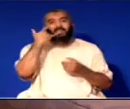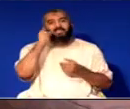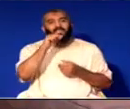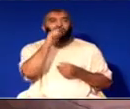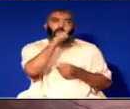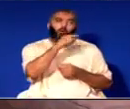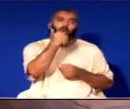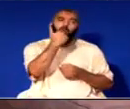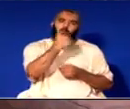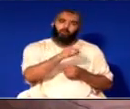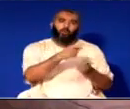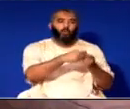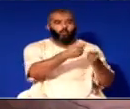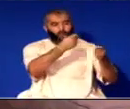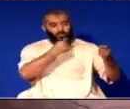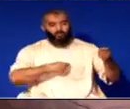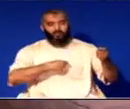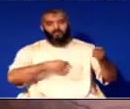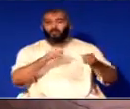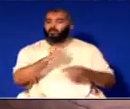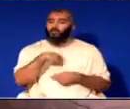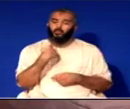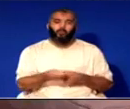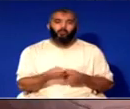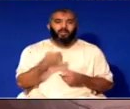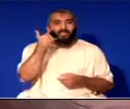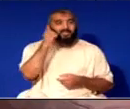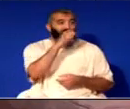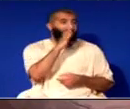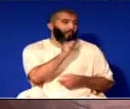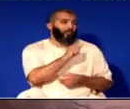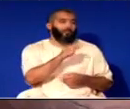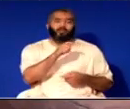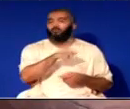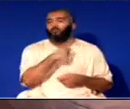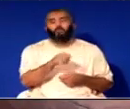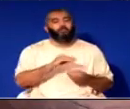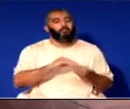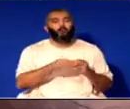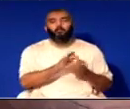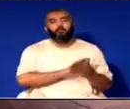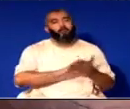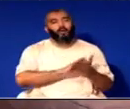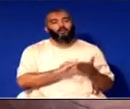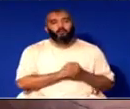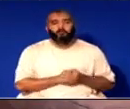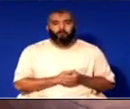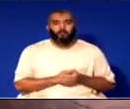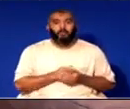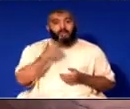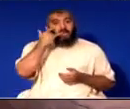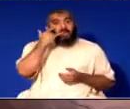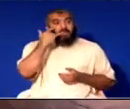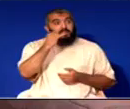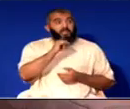في الحياة أرد، إذا ما قدرتيش اسمح بيناتنا، خلاص. إذا كان أنت كنت قادرة في